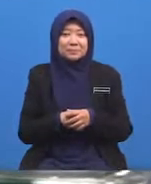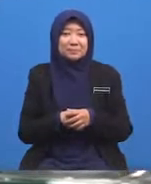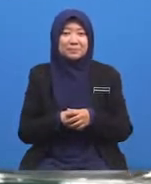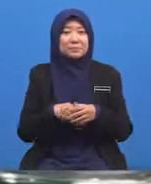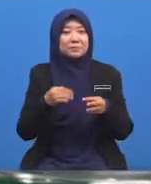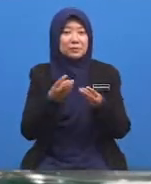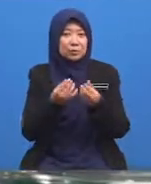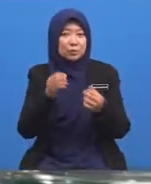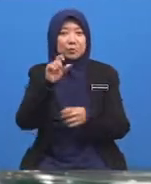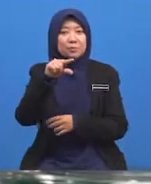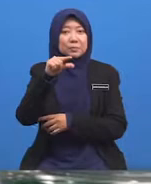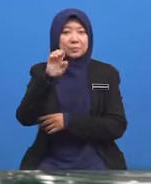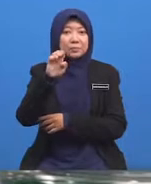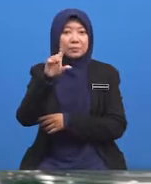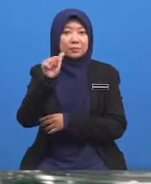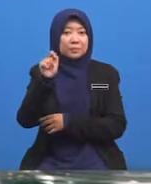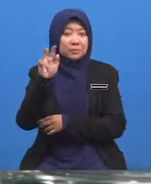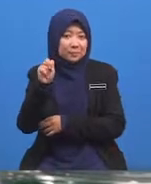serbuk gelatin,